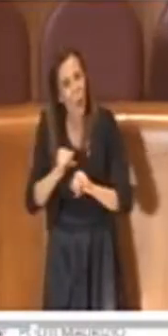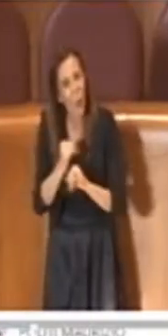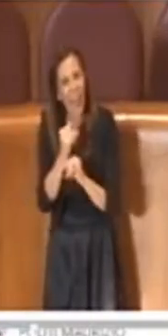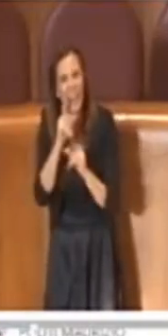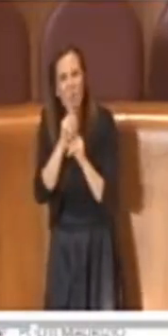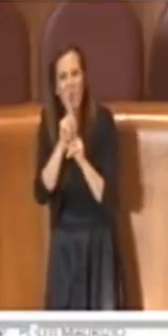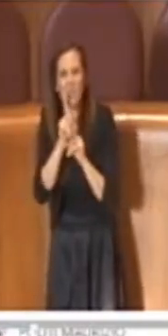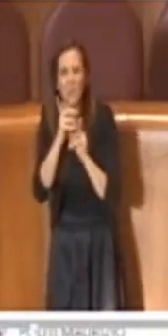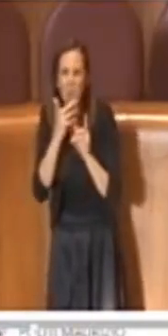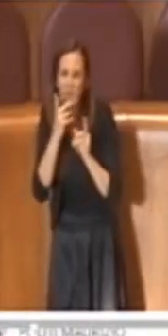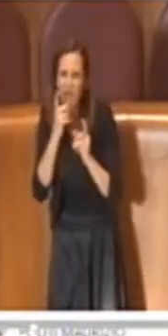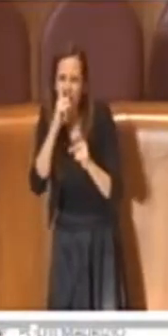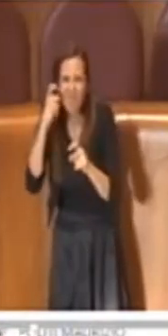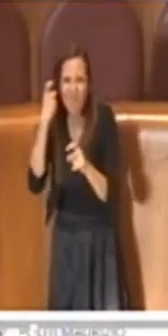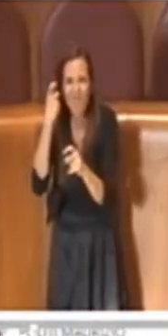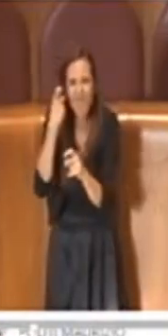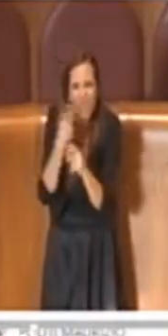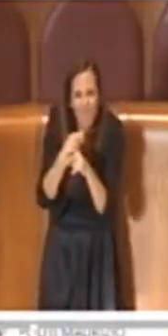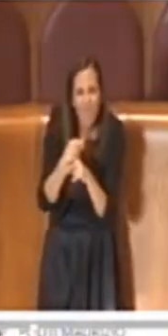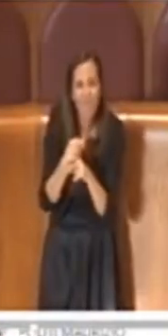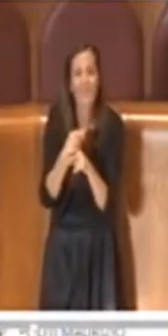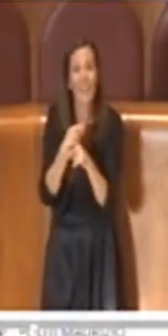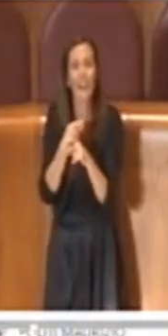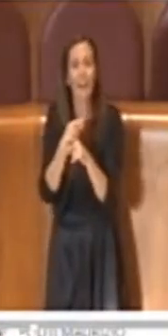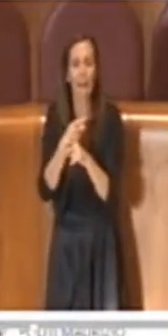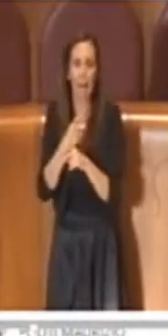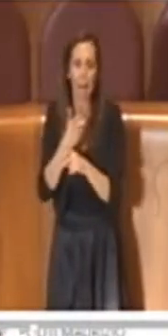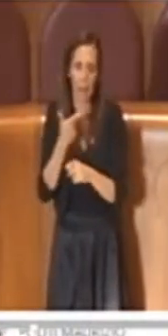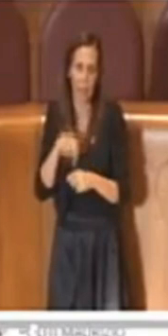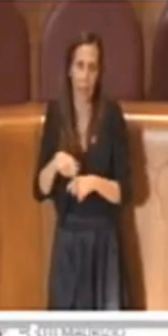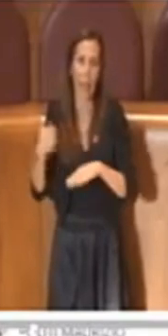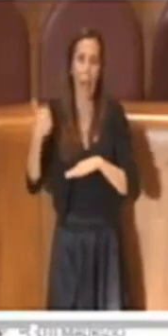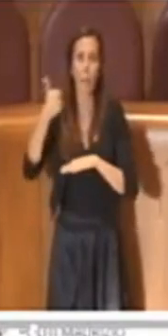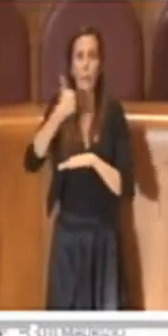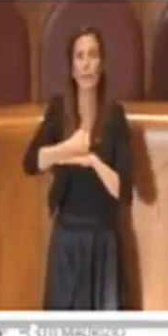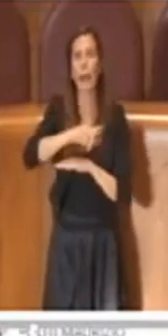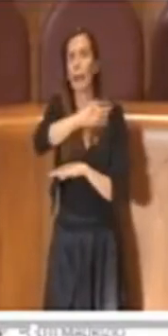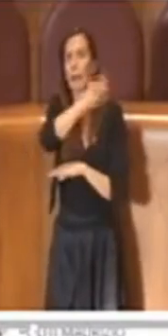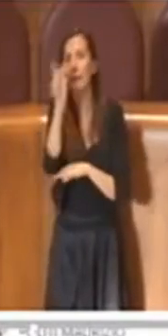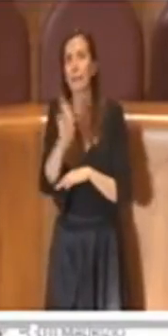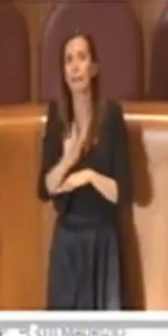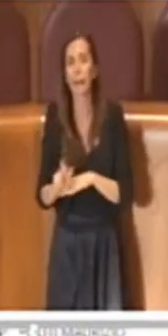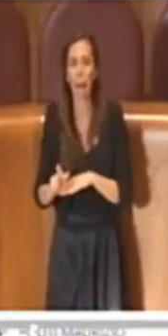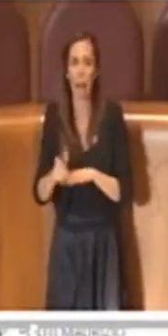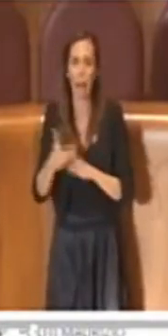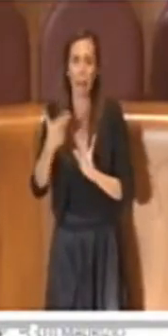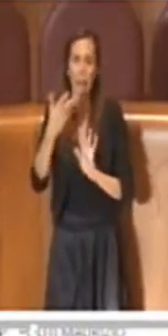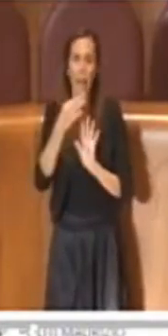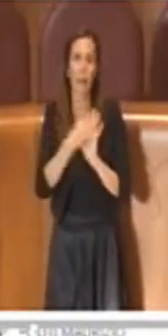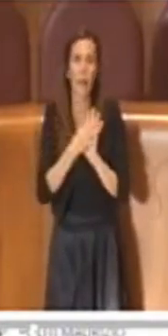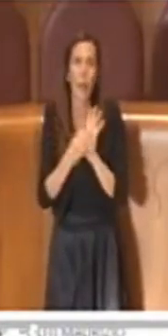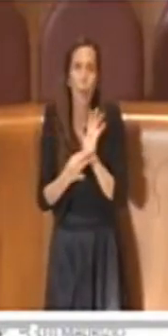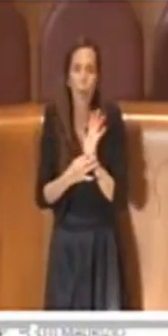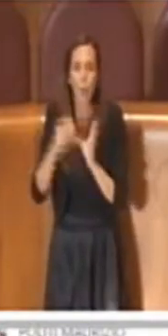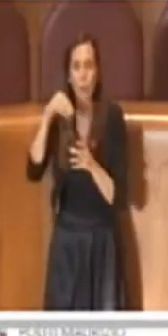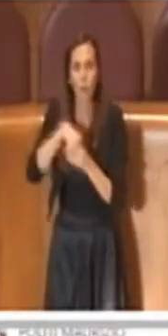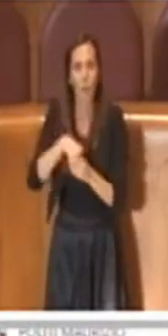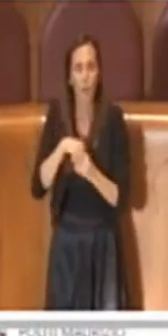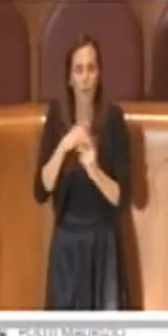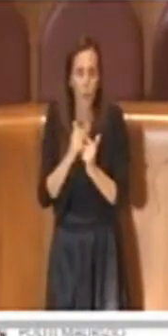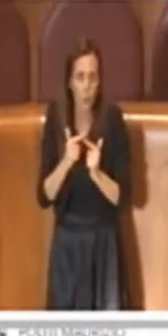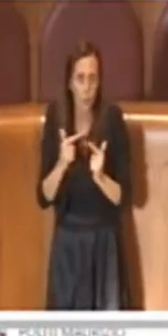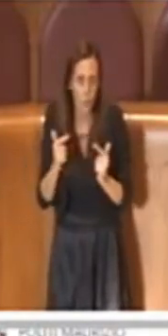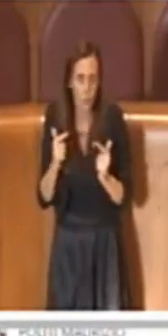un caso veramente singolare che la città di Roma, la capitale d'Italia, non abbia un regolamento per il conferimento della cittadinanza